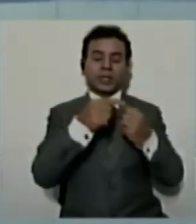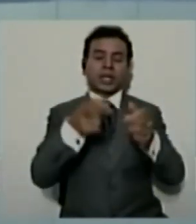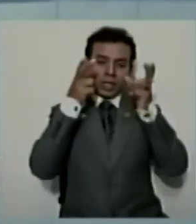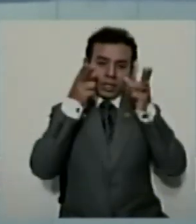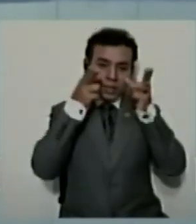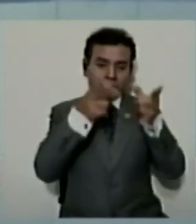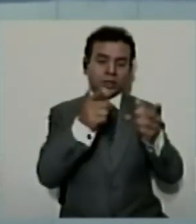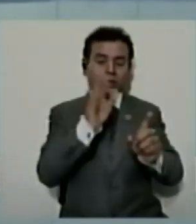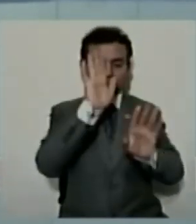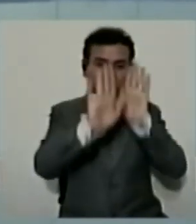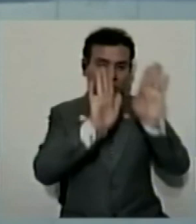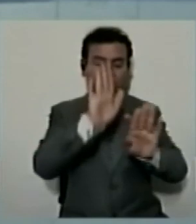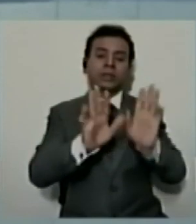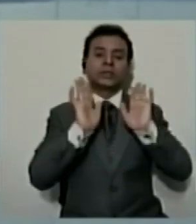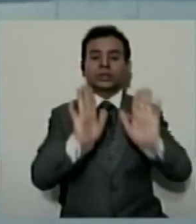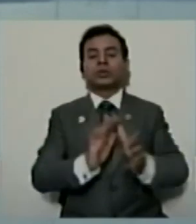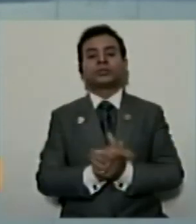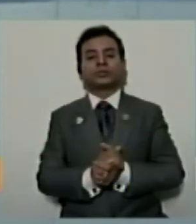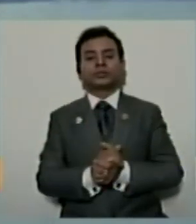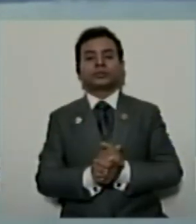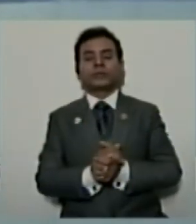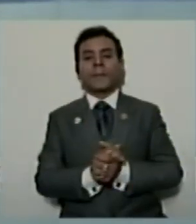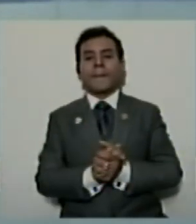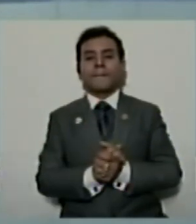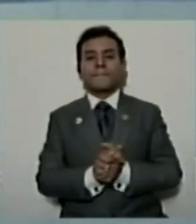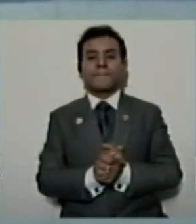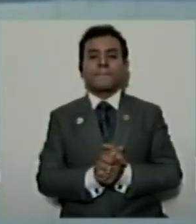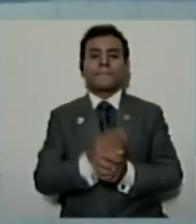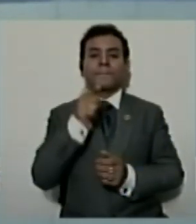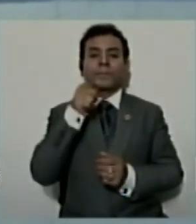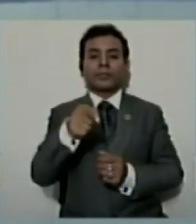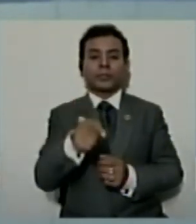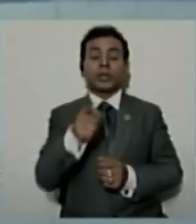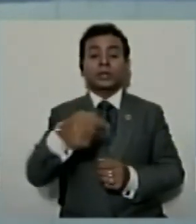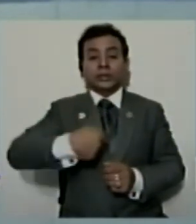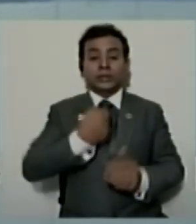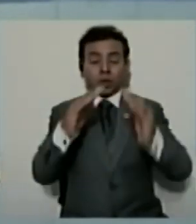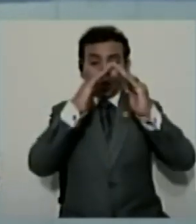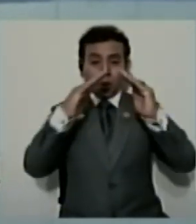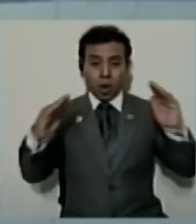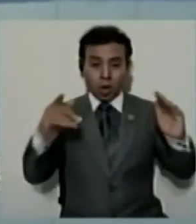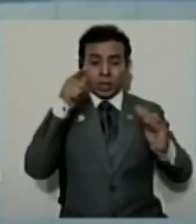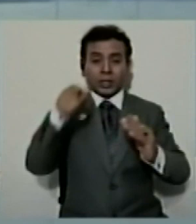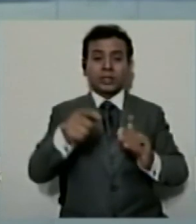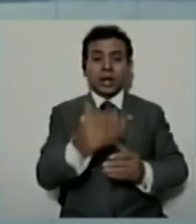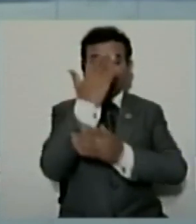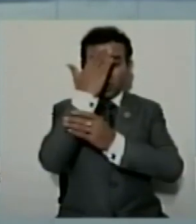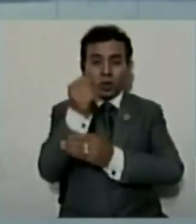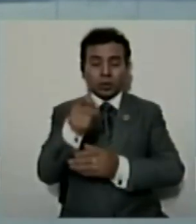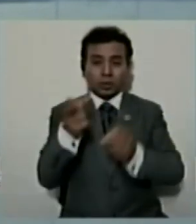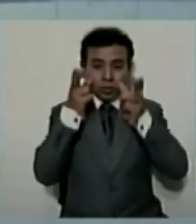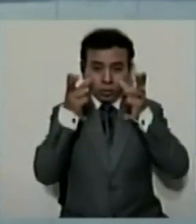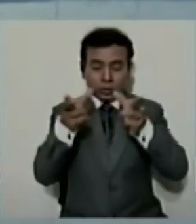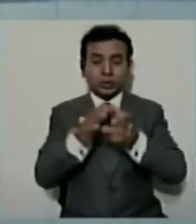কোয়ারেন্টাইনের তথ্য আপনাদেরকে জানাচ্ছি। কোয়ারেন্টাইনে গত 24 ঘন্টায় মোট কোয়ারেন্টাইন হোম এবং প্রাতিষ্ঠানিক